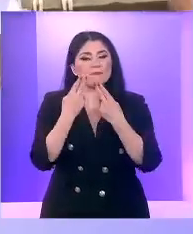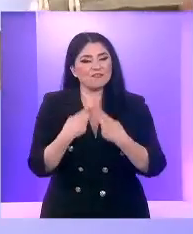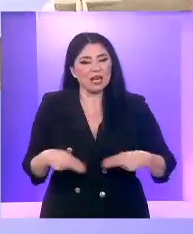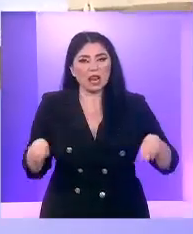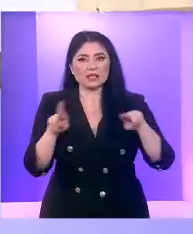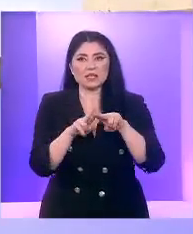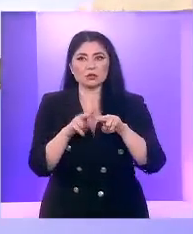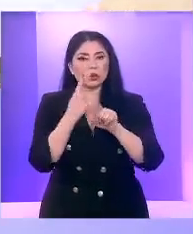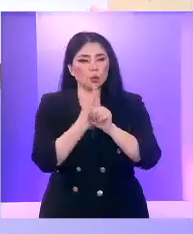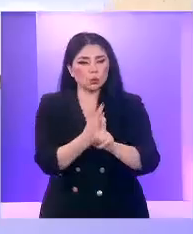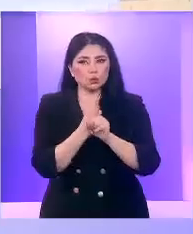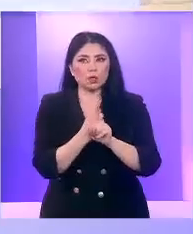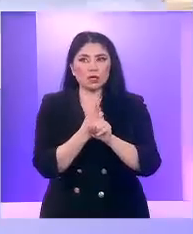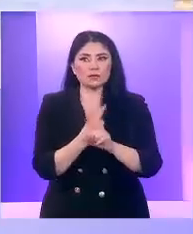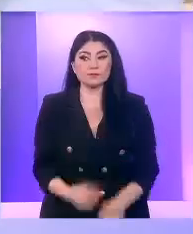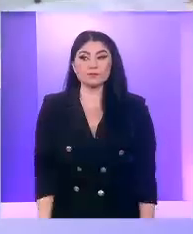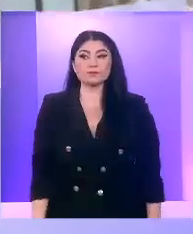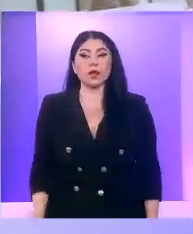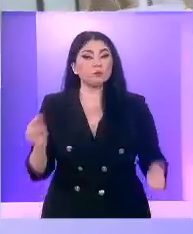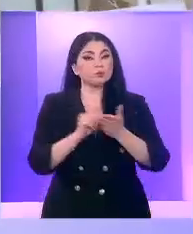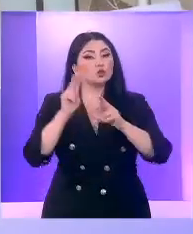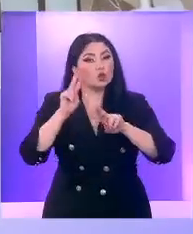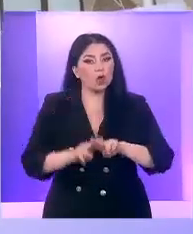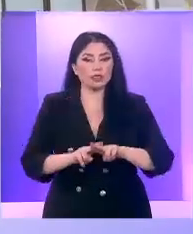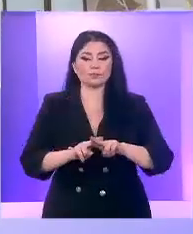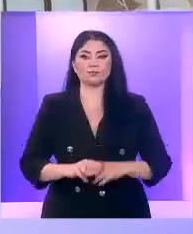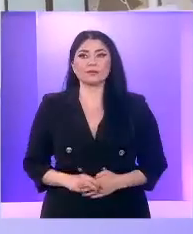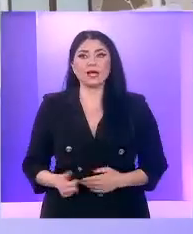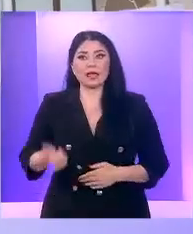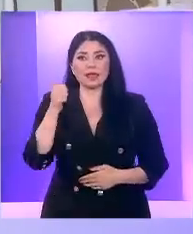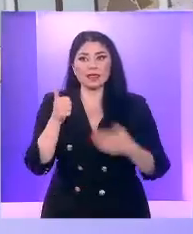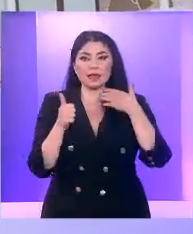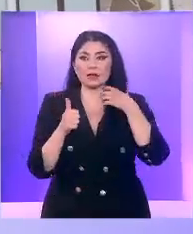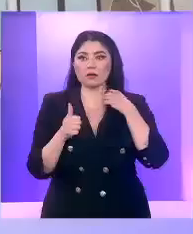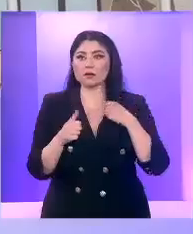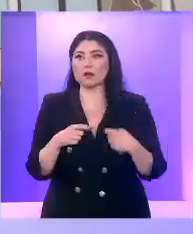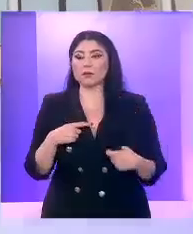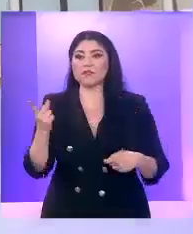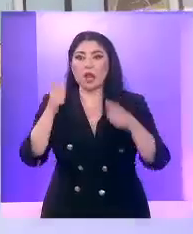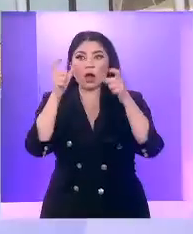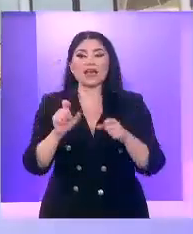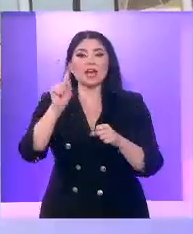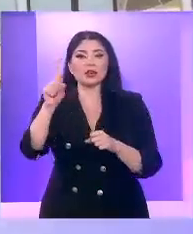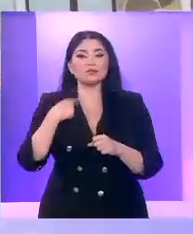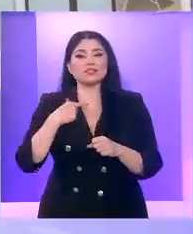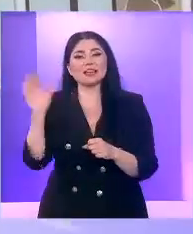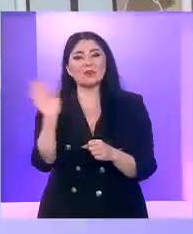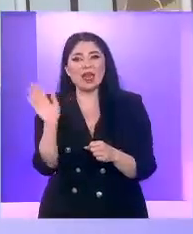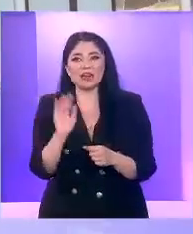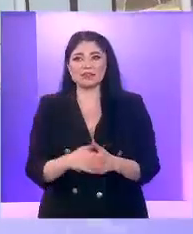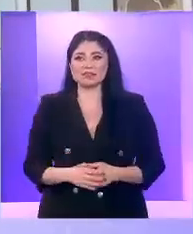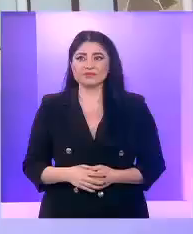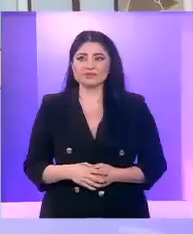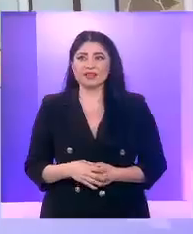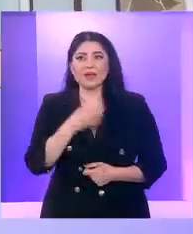terminat de predat, am terminat de pus note. Ieri am fost invitată la o clasă de-a 12 să mi-au la revedere și le-am spus, mai